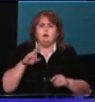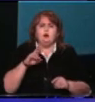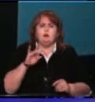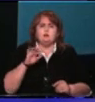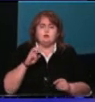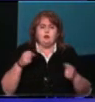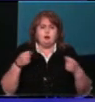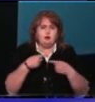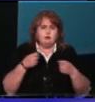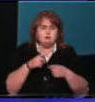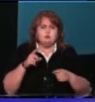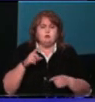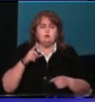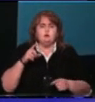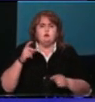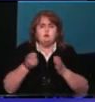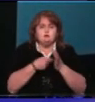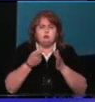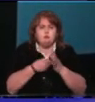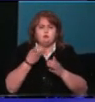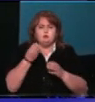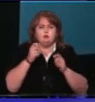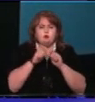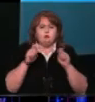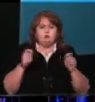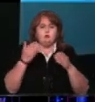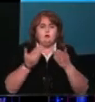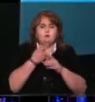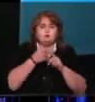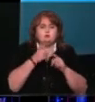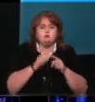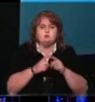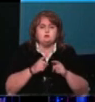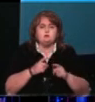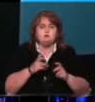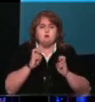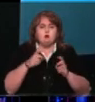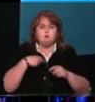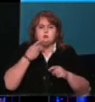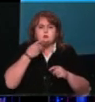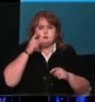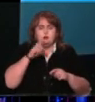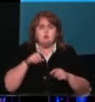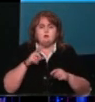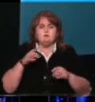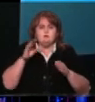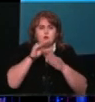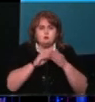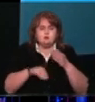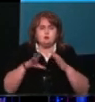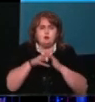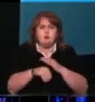ядерных реакций, Резерфорд и Чедвик открыли еще новые частицы. Но так как мы знали, что есть в составе